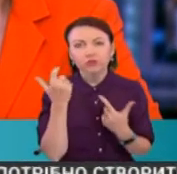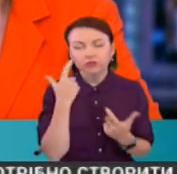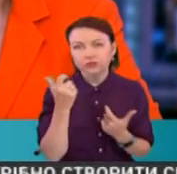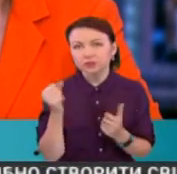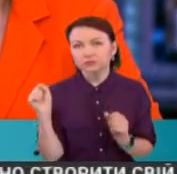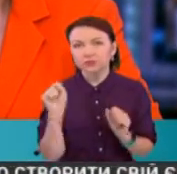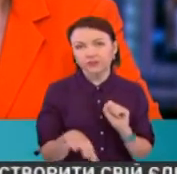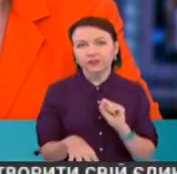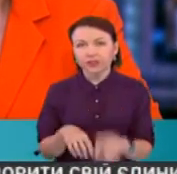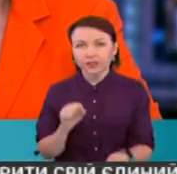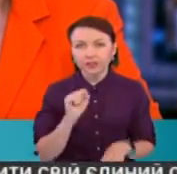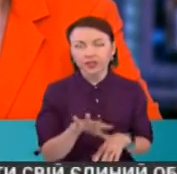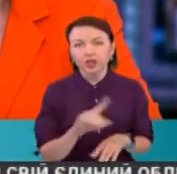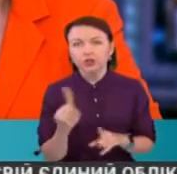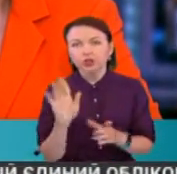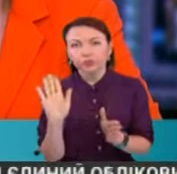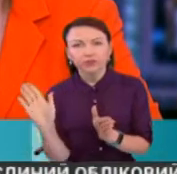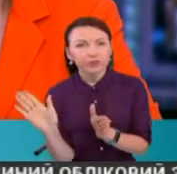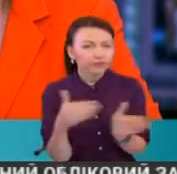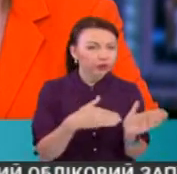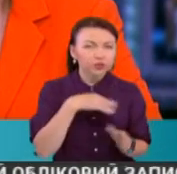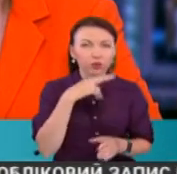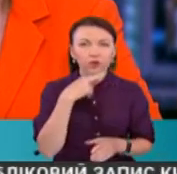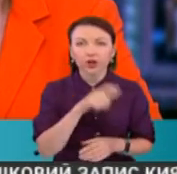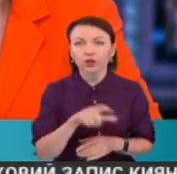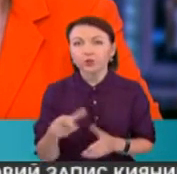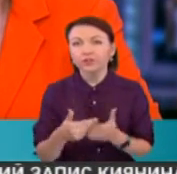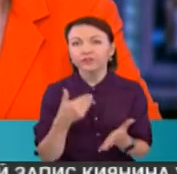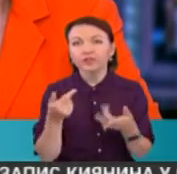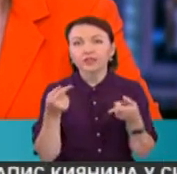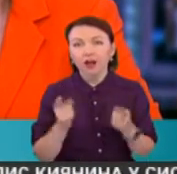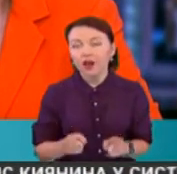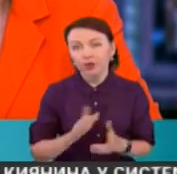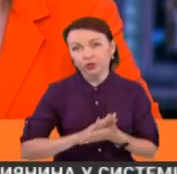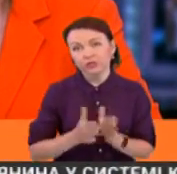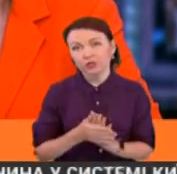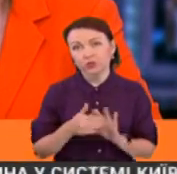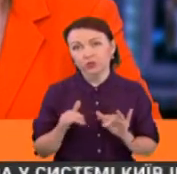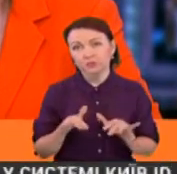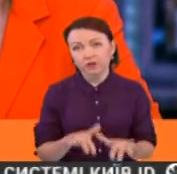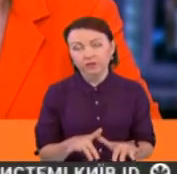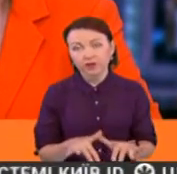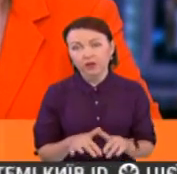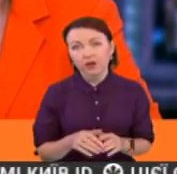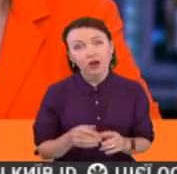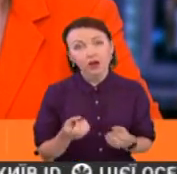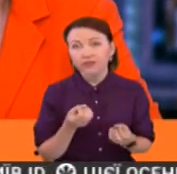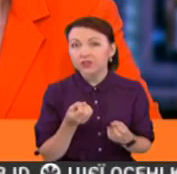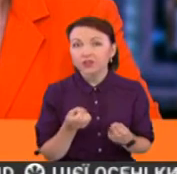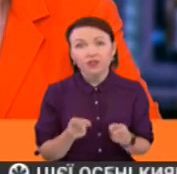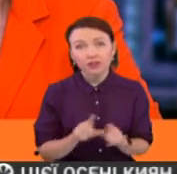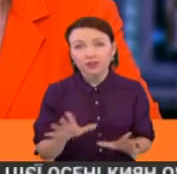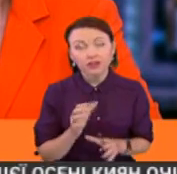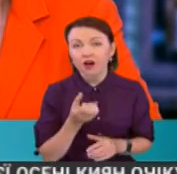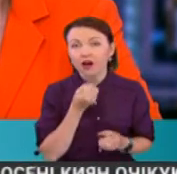вкиди для того, щоб відволікти увагу людей від реального стану справ, а він не такий гарний, тому що